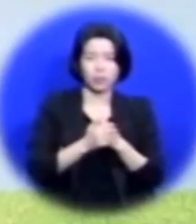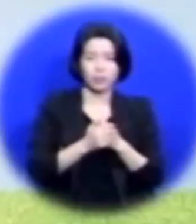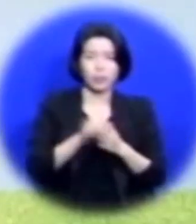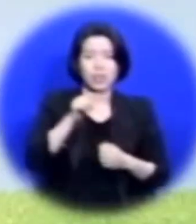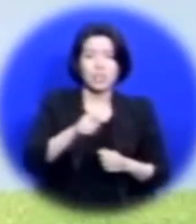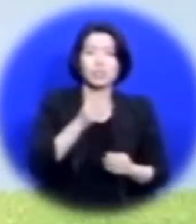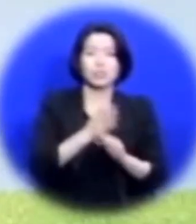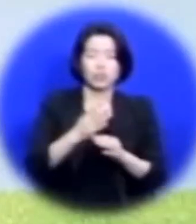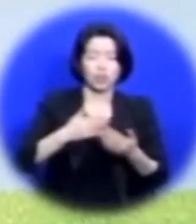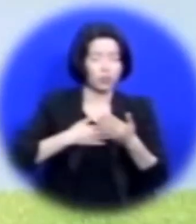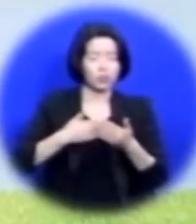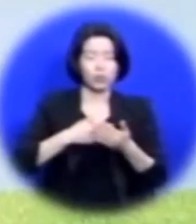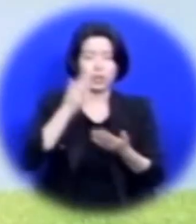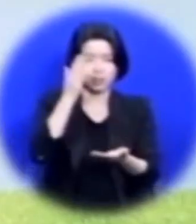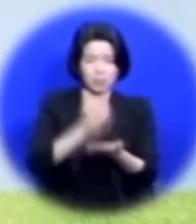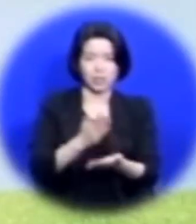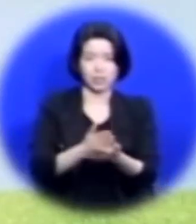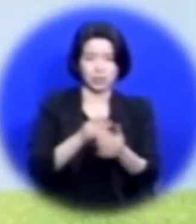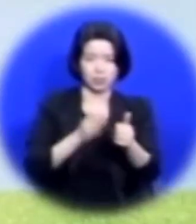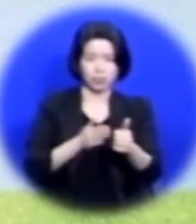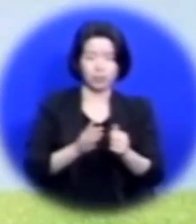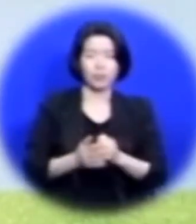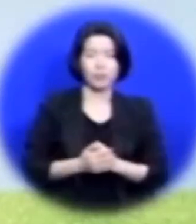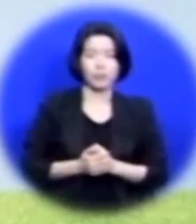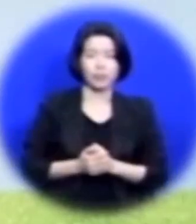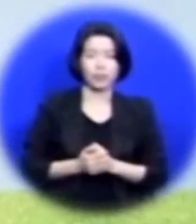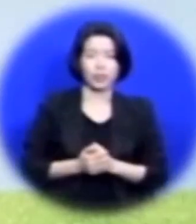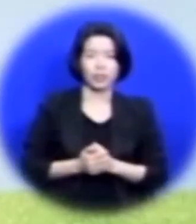그런 가운데도 두려워하지 마시기 바라